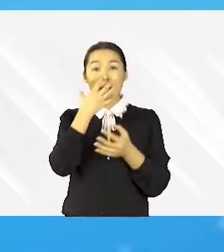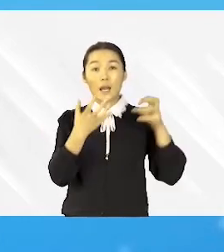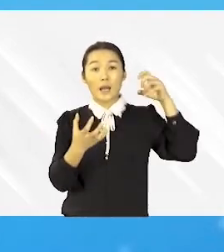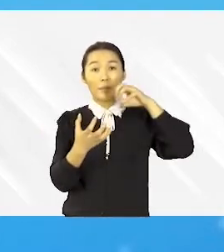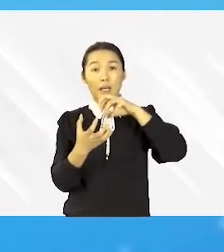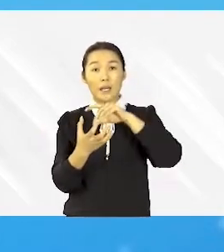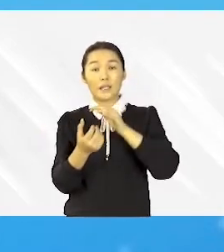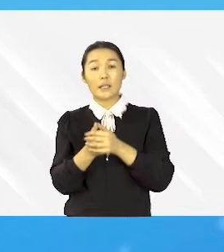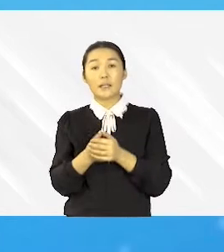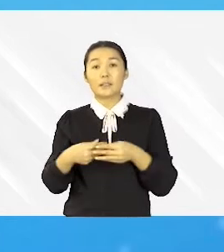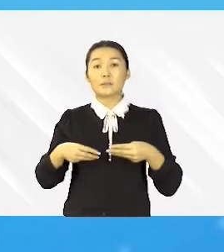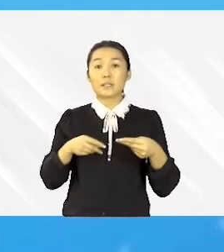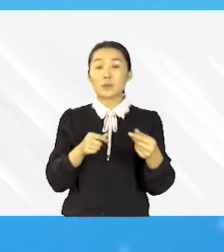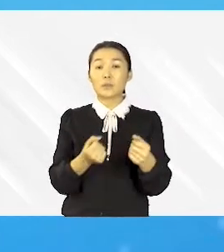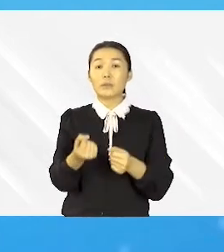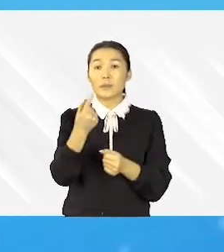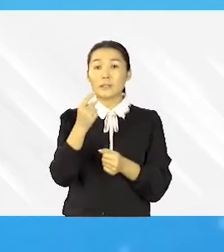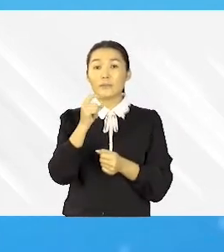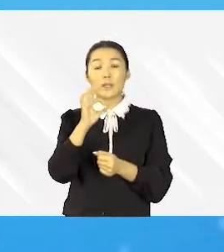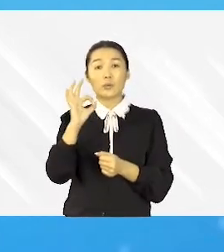способствуя образованию плодов и семян.